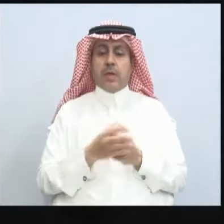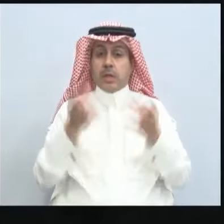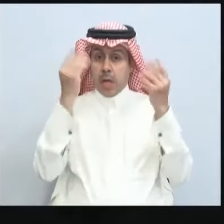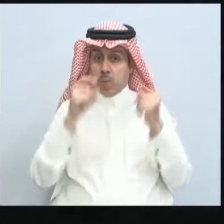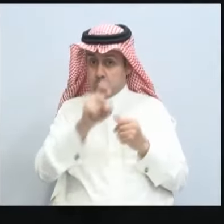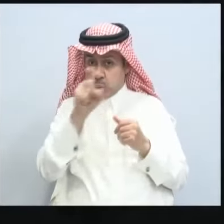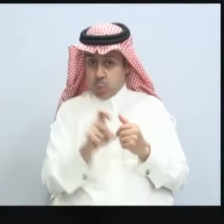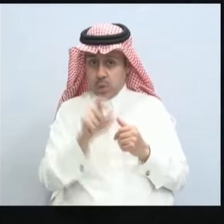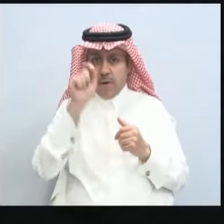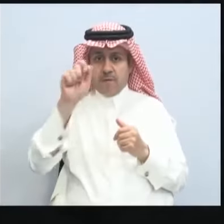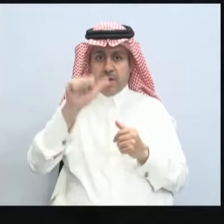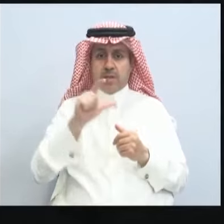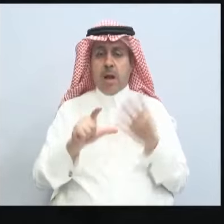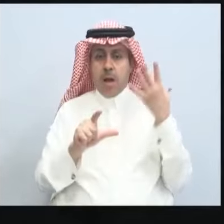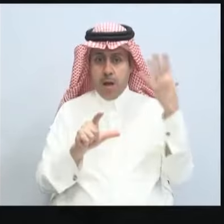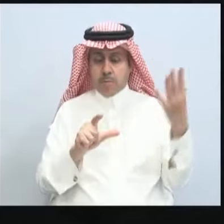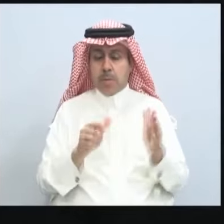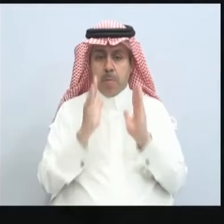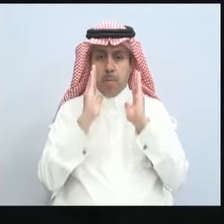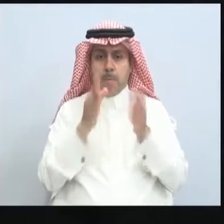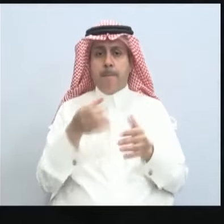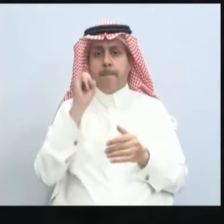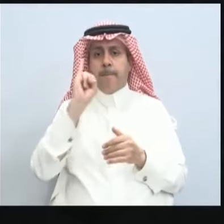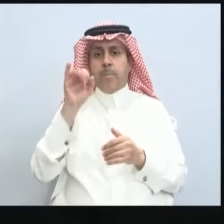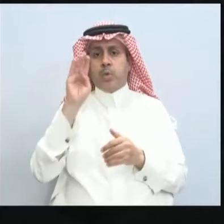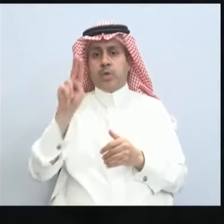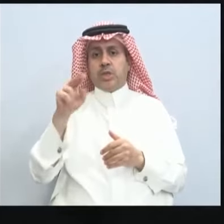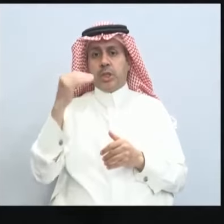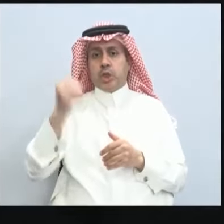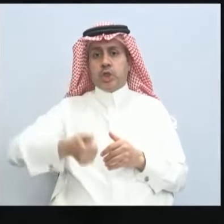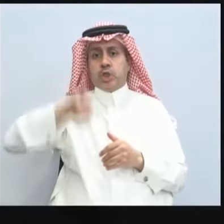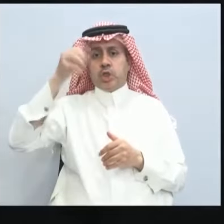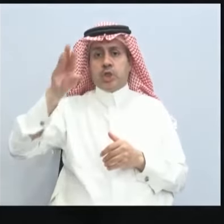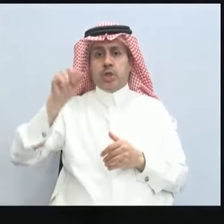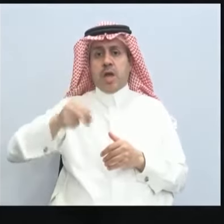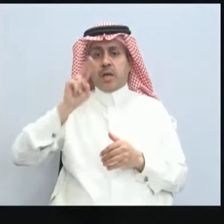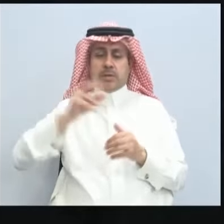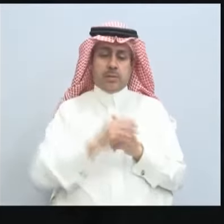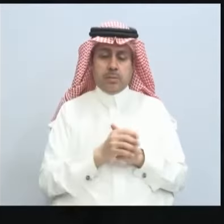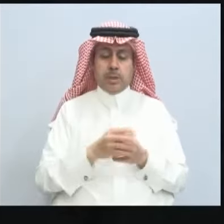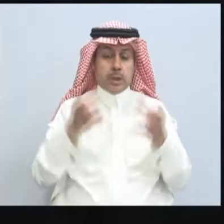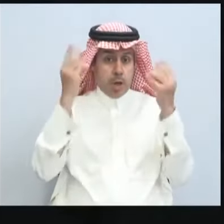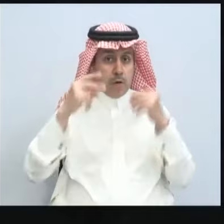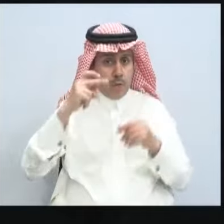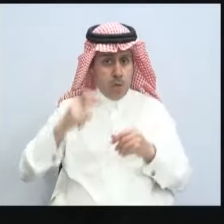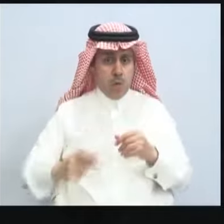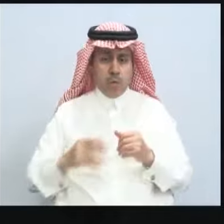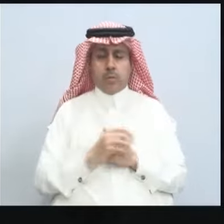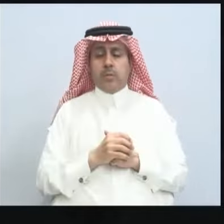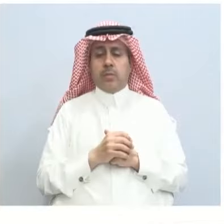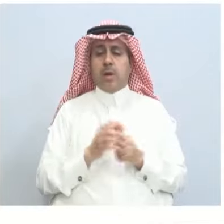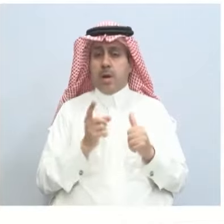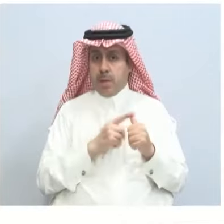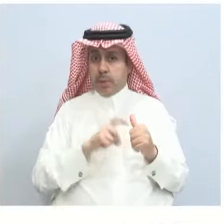من الفصل الخامس فصل المتجهات راح نتعرف فيه ايضا على حلول لهذه المسائل نبدا على بركه الله